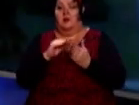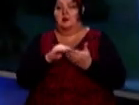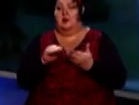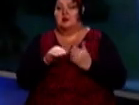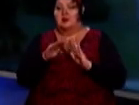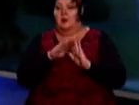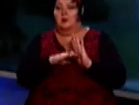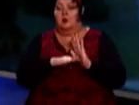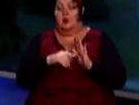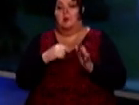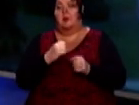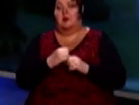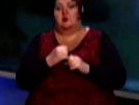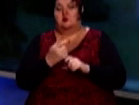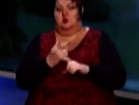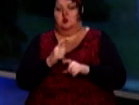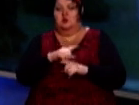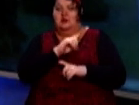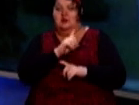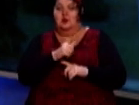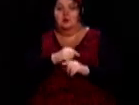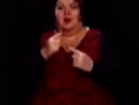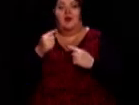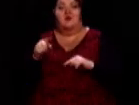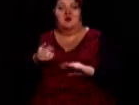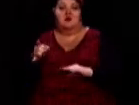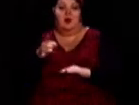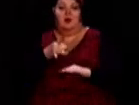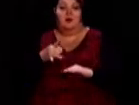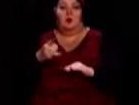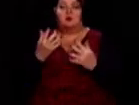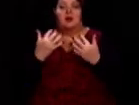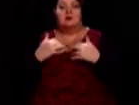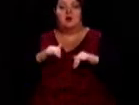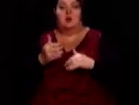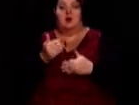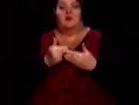над цим працюємо досить інтенсивно. Те, що в інших регіонах забирає там від